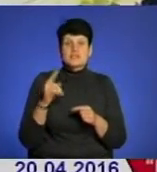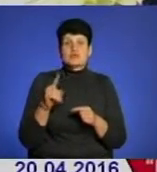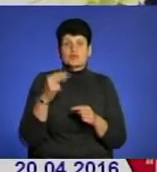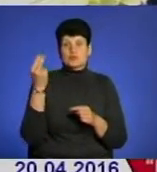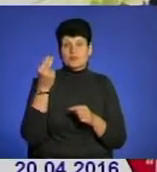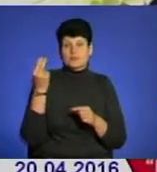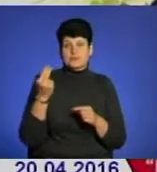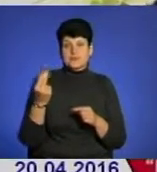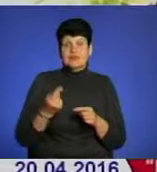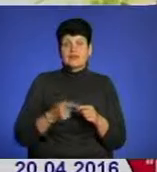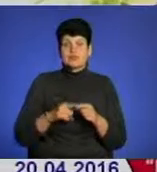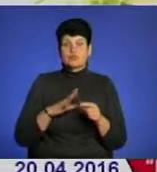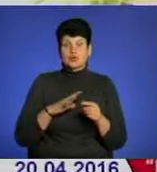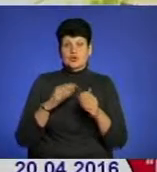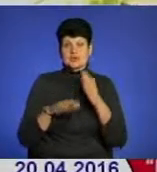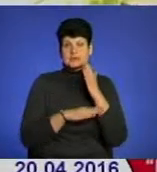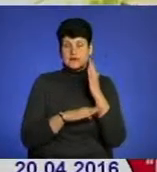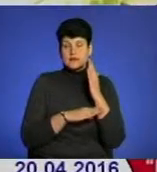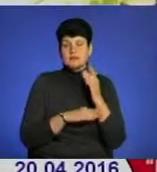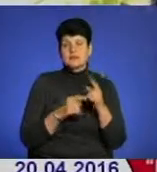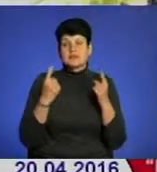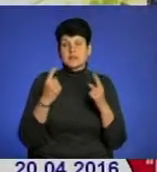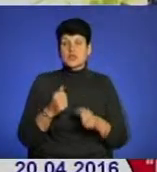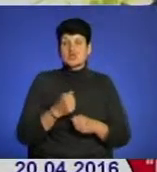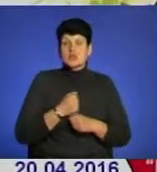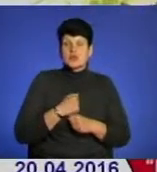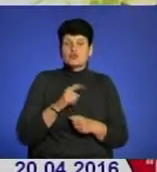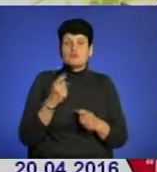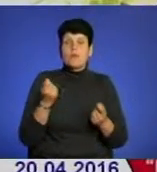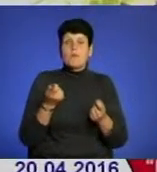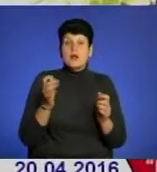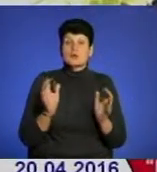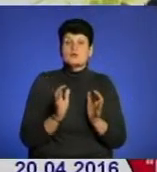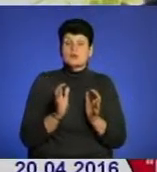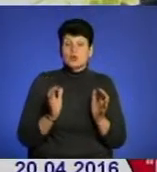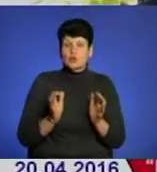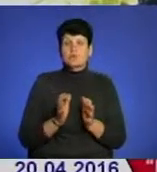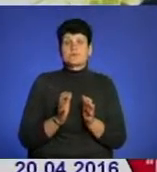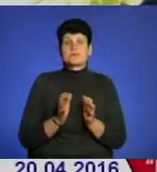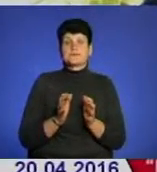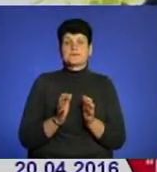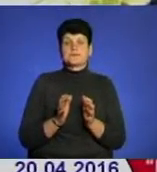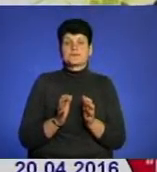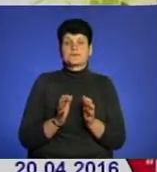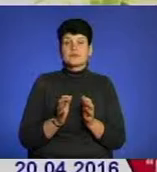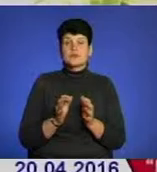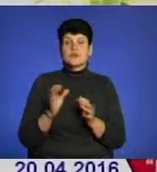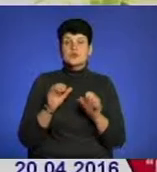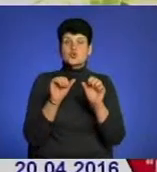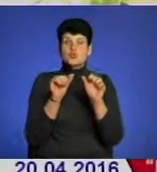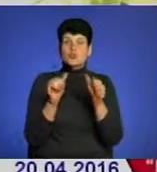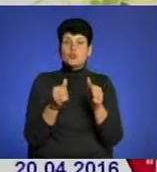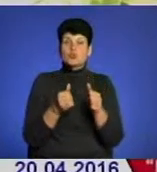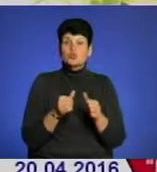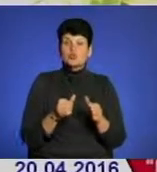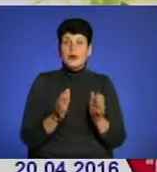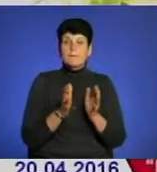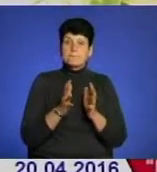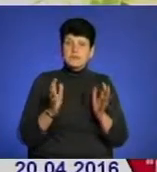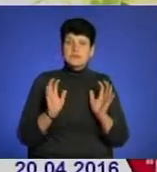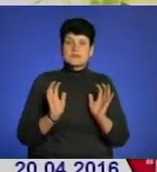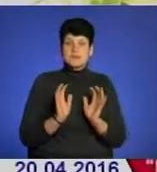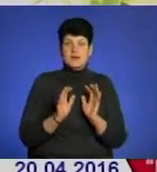це писалося на дереві. І на превеликий жаль, чому мало так і збереглося ікон, бо то, що все-таки скульптура, вона більше